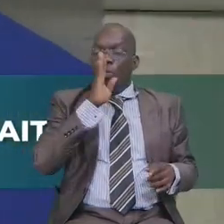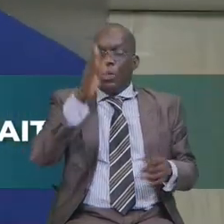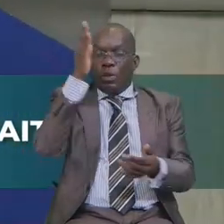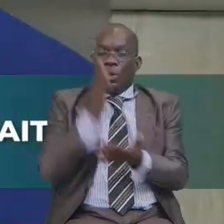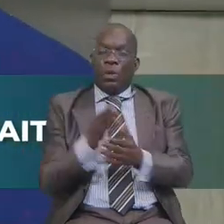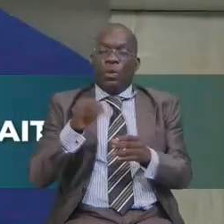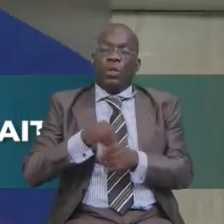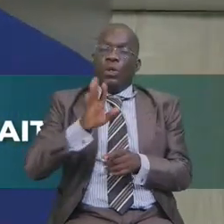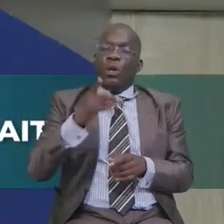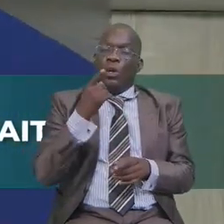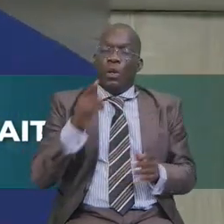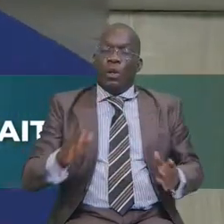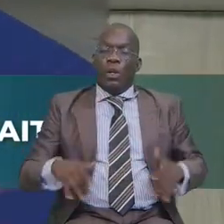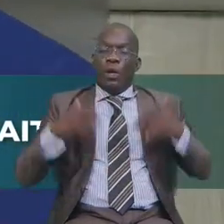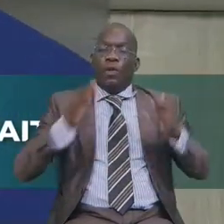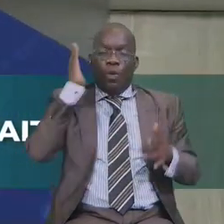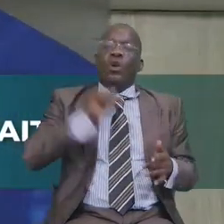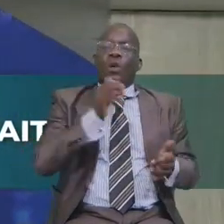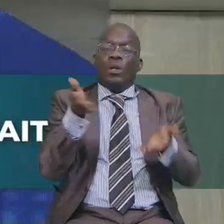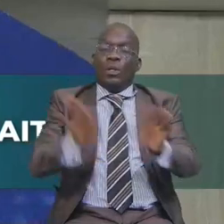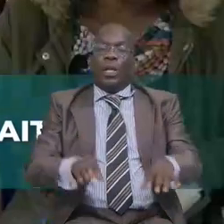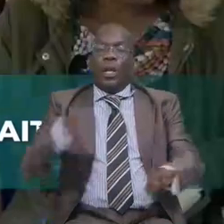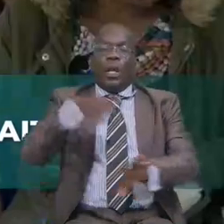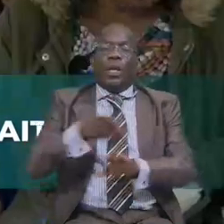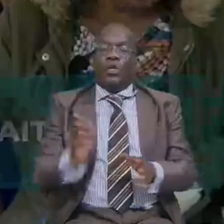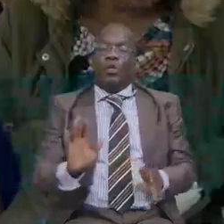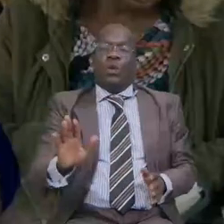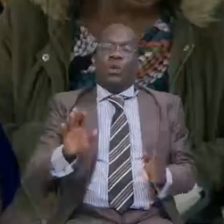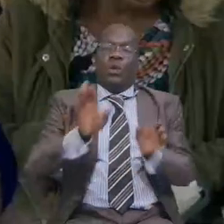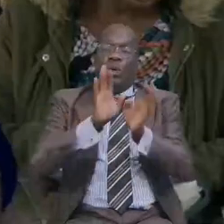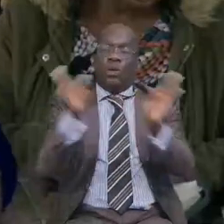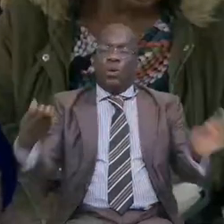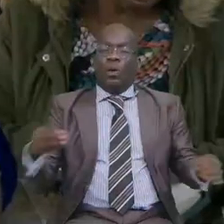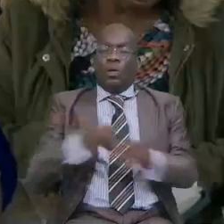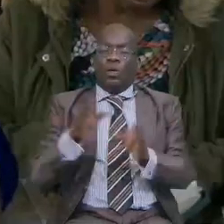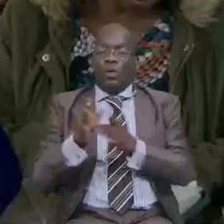Tu ne mourras pas à ta porte au nom de Jésus.